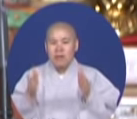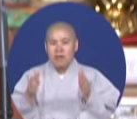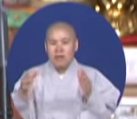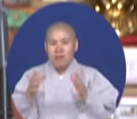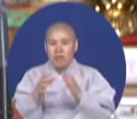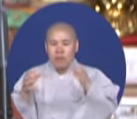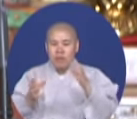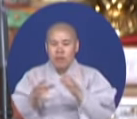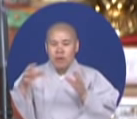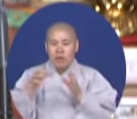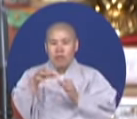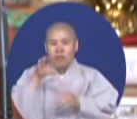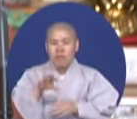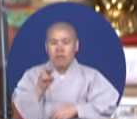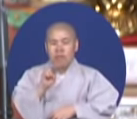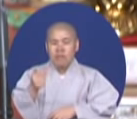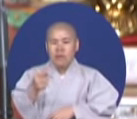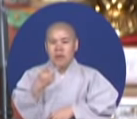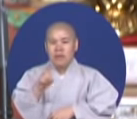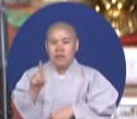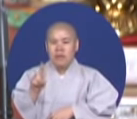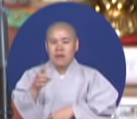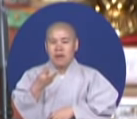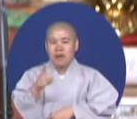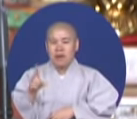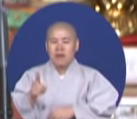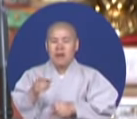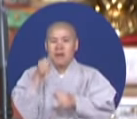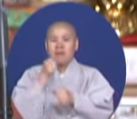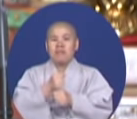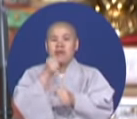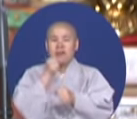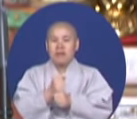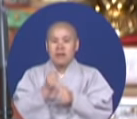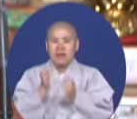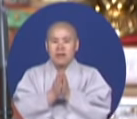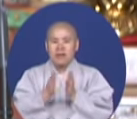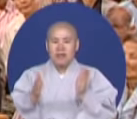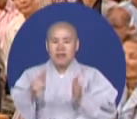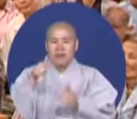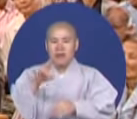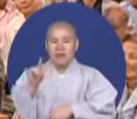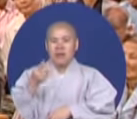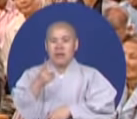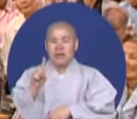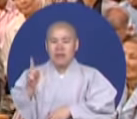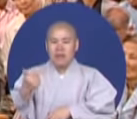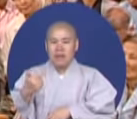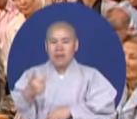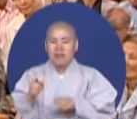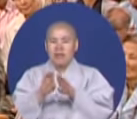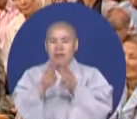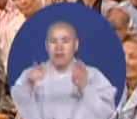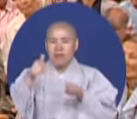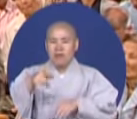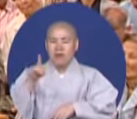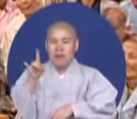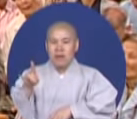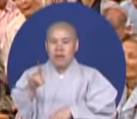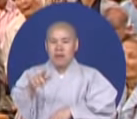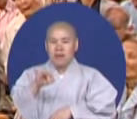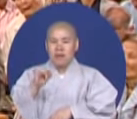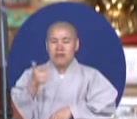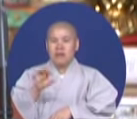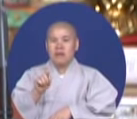만다라라고 합니다. 그 단을 지금 만들기 시작하는 게 계단이에요. 계단지너 10개자. 그